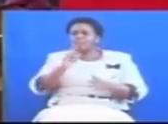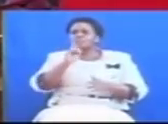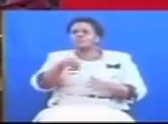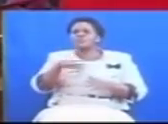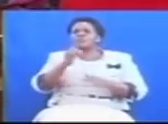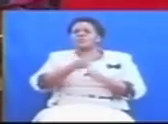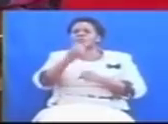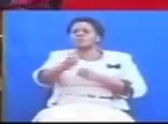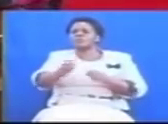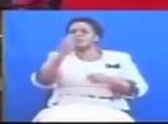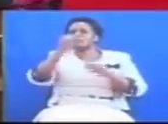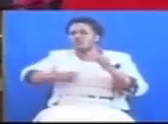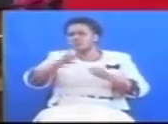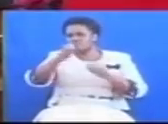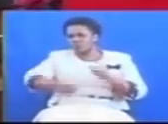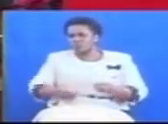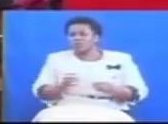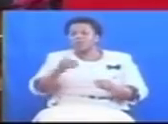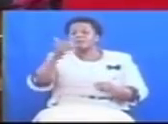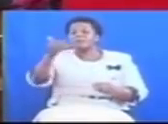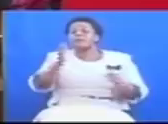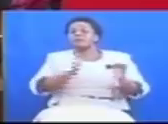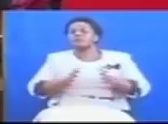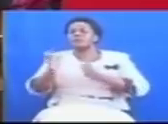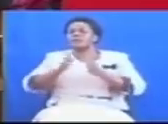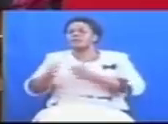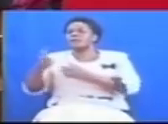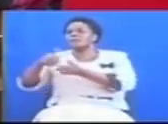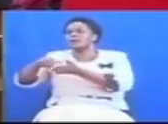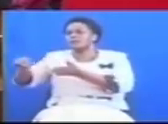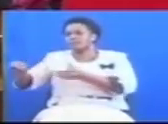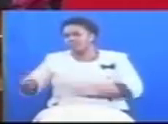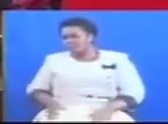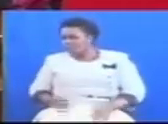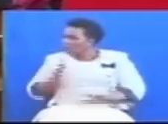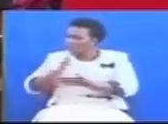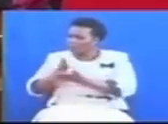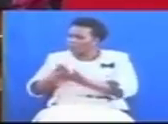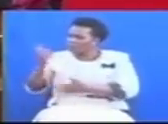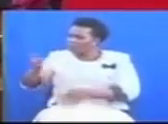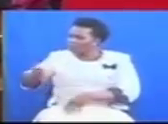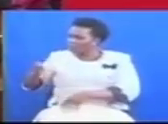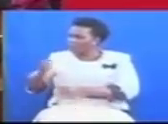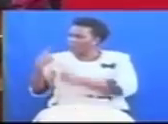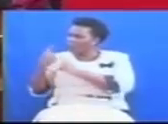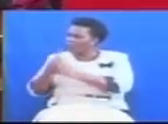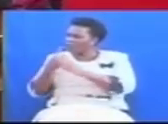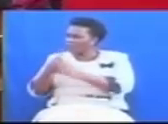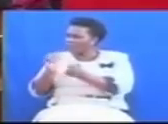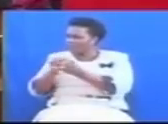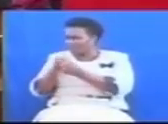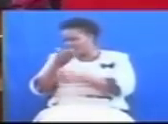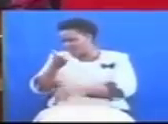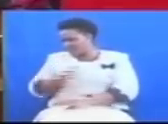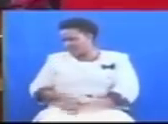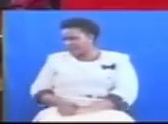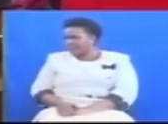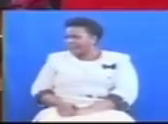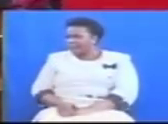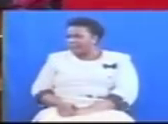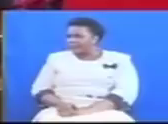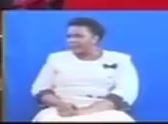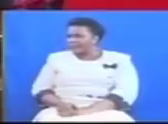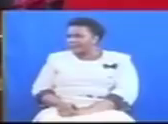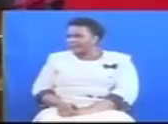kusaini na kisha malipo yataandaliwa. Kwa hiyo kwa kuwa mheshimiwa mbunge nimpongeze kwa ufuatiliaji wake wa hili swala mara kwa mara na pamoja na